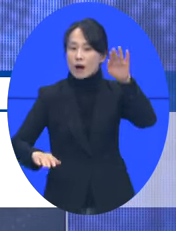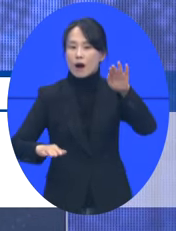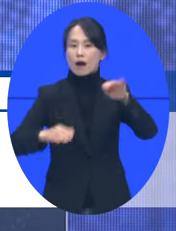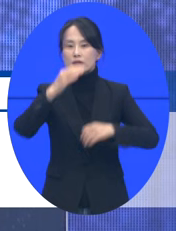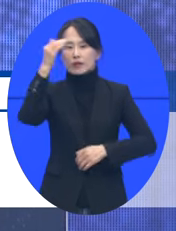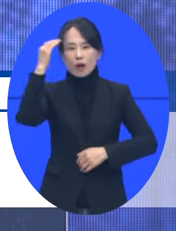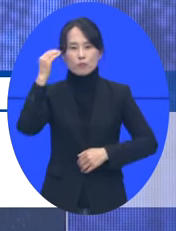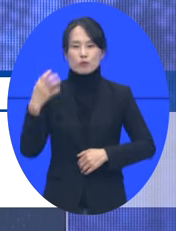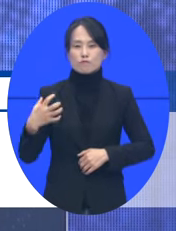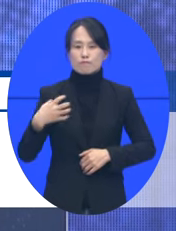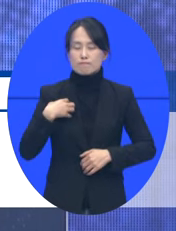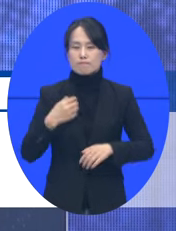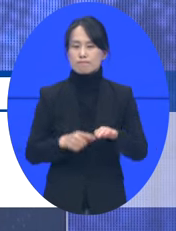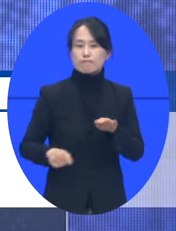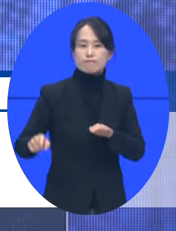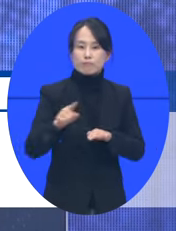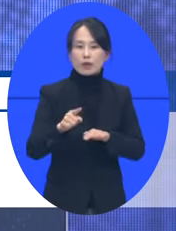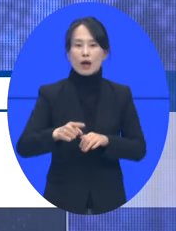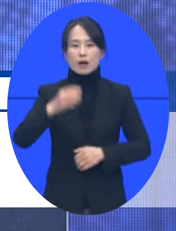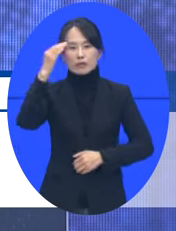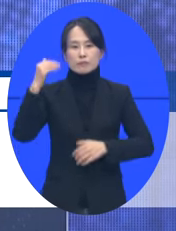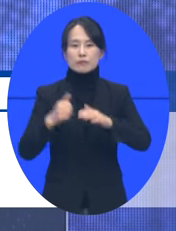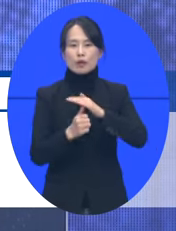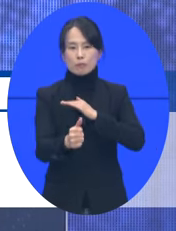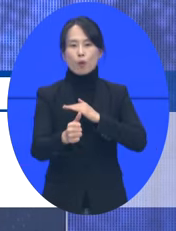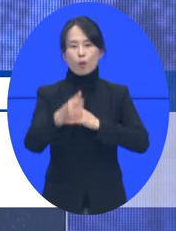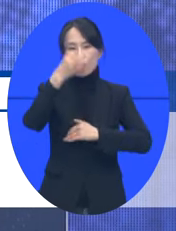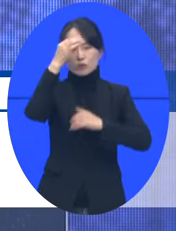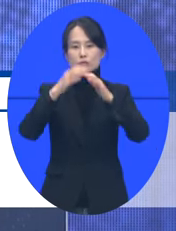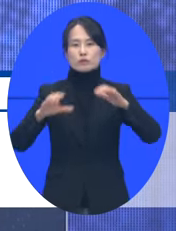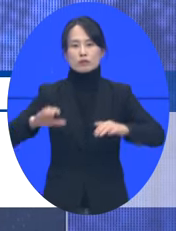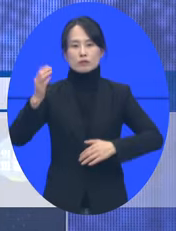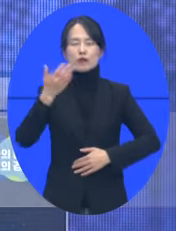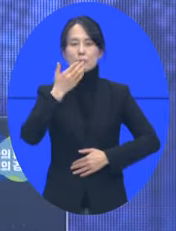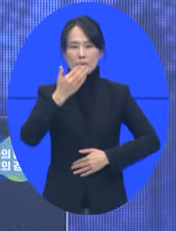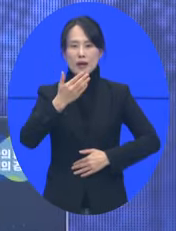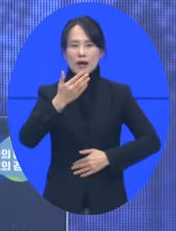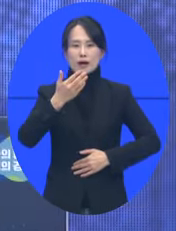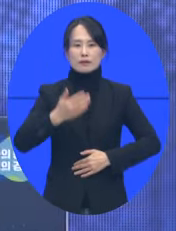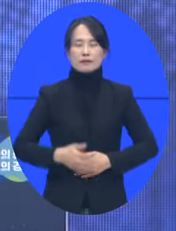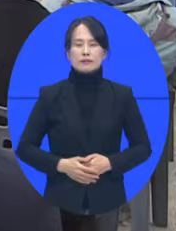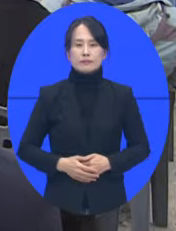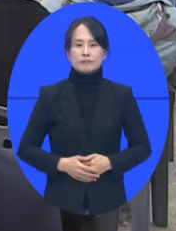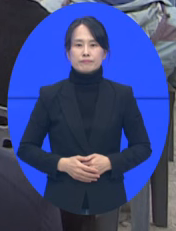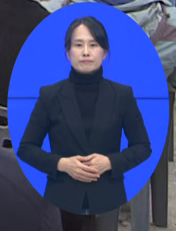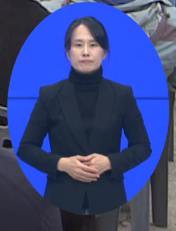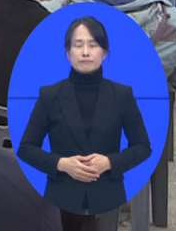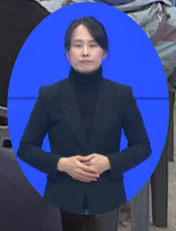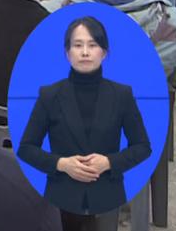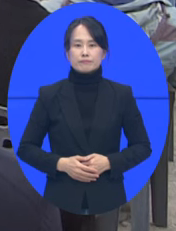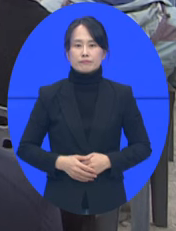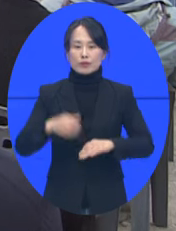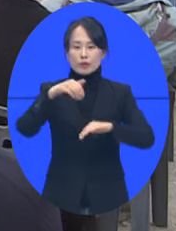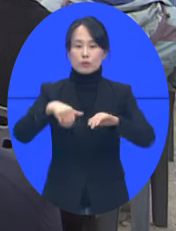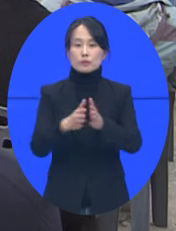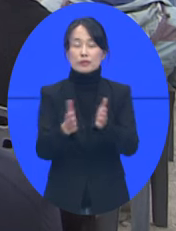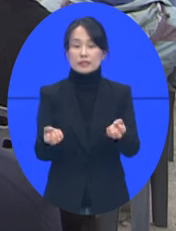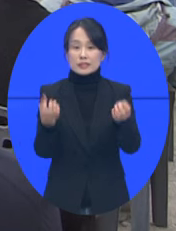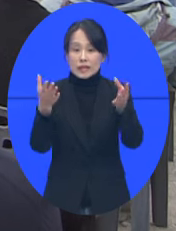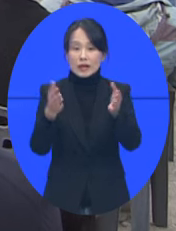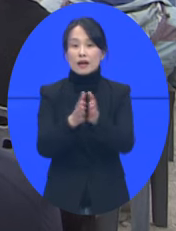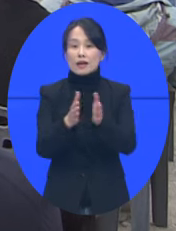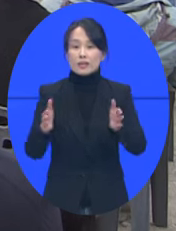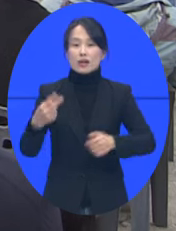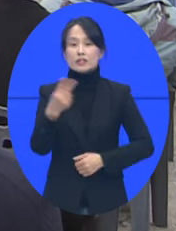이끌어 나가는 대한민국 대표 테크노밸리가 될 수 있을 거라고 돈은 착공식을 시작으로